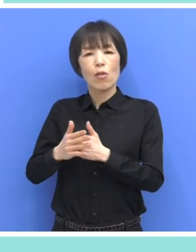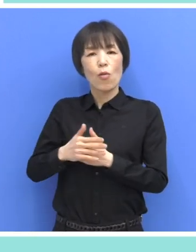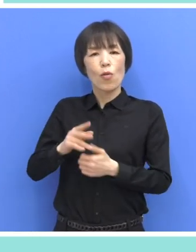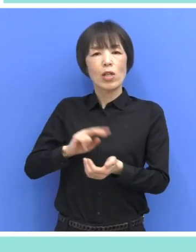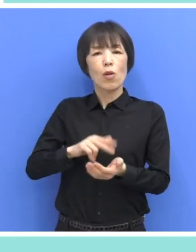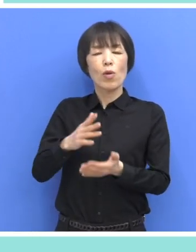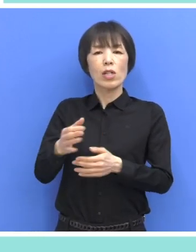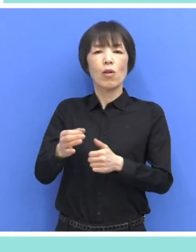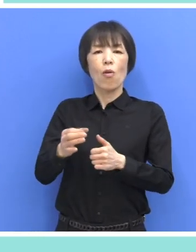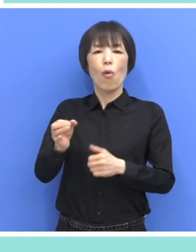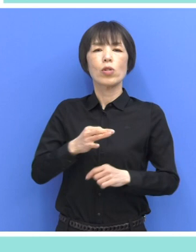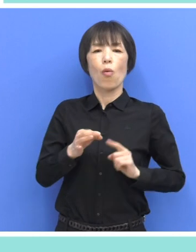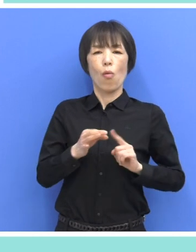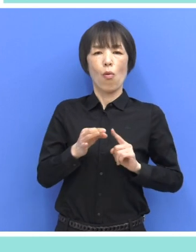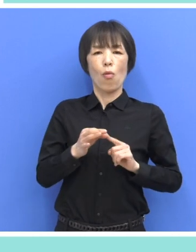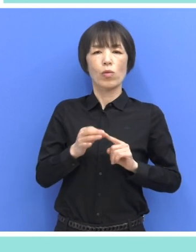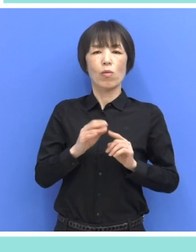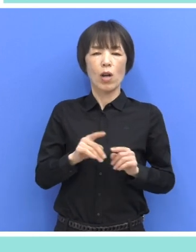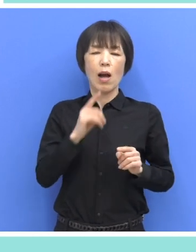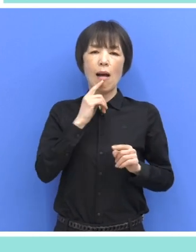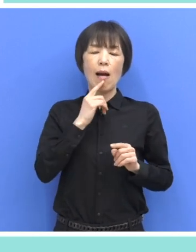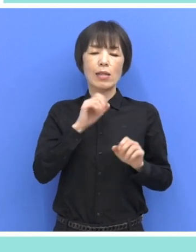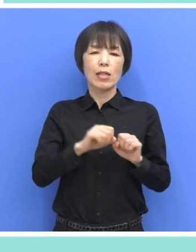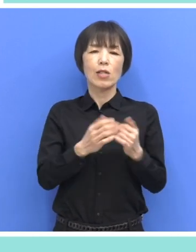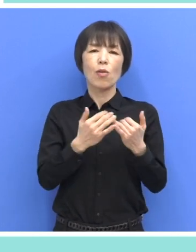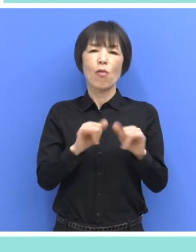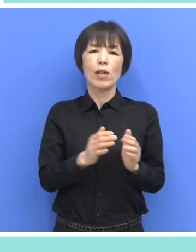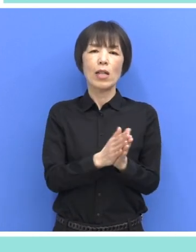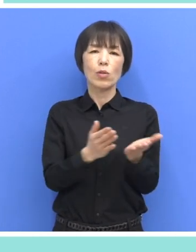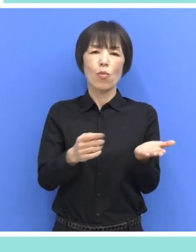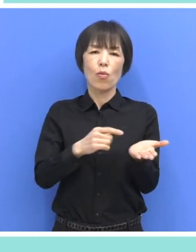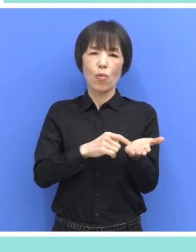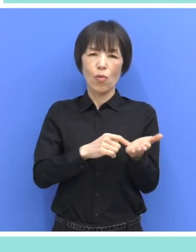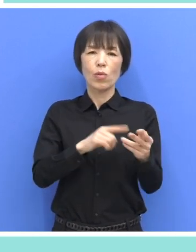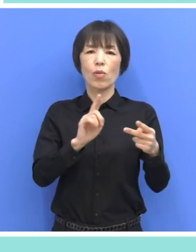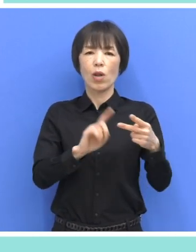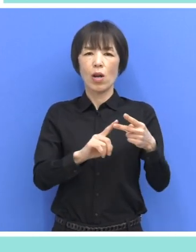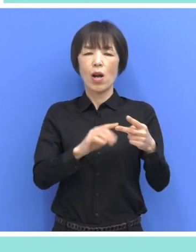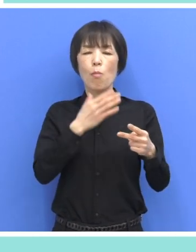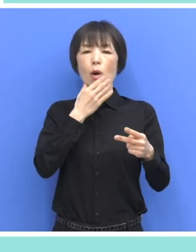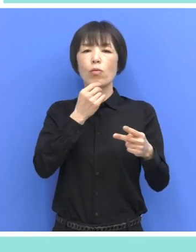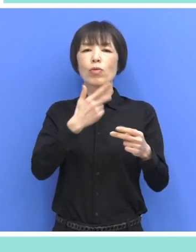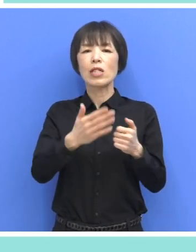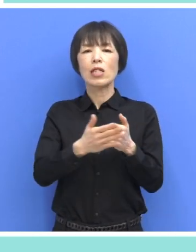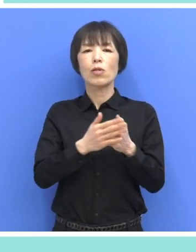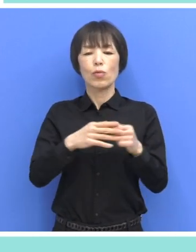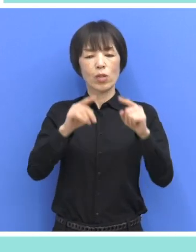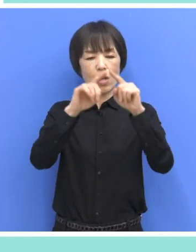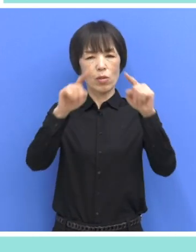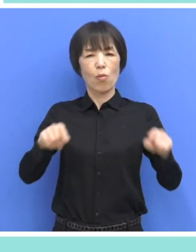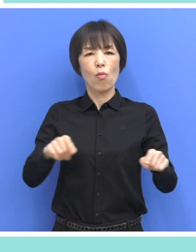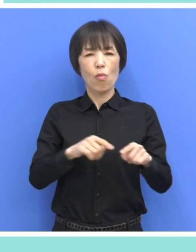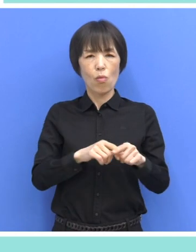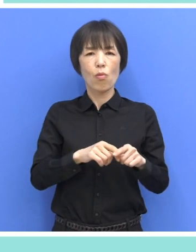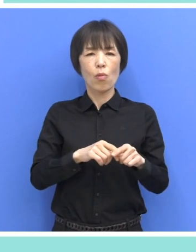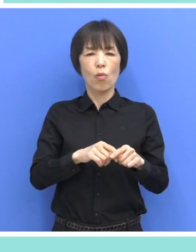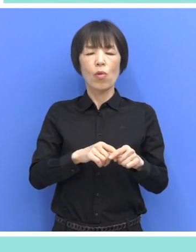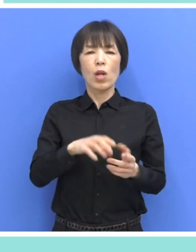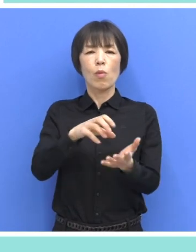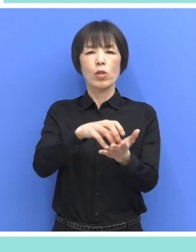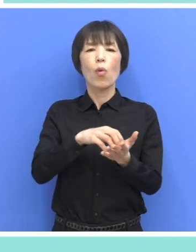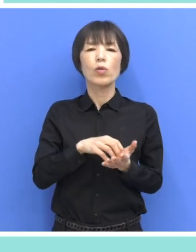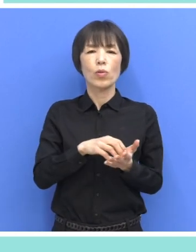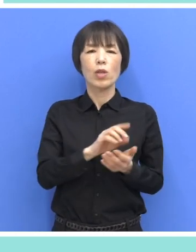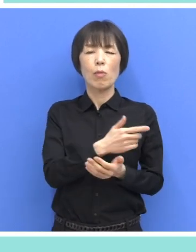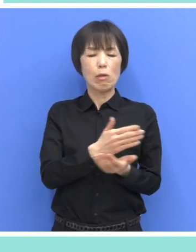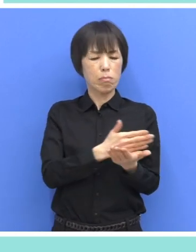だったり、障害がある方だったらその障害者手帳だったり福祉受給者証みたいなのがいっぱいこうママた